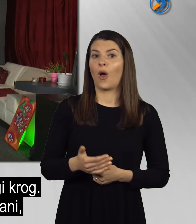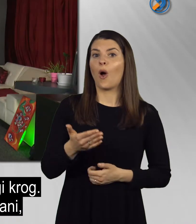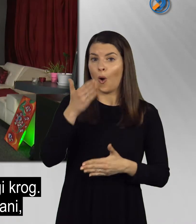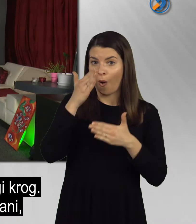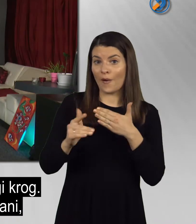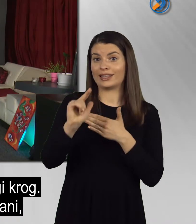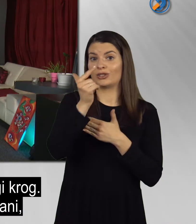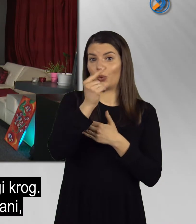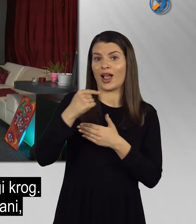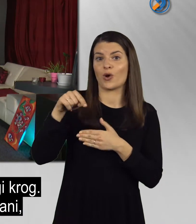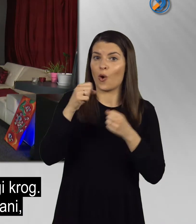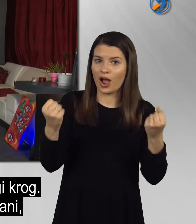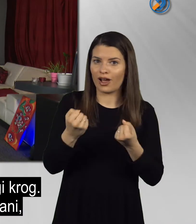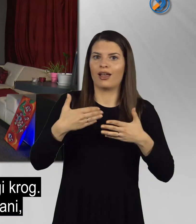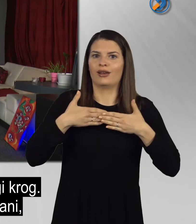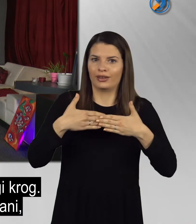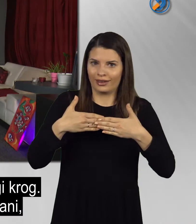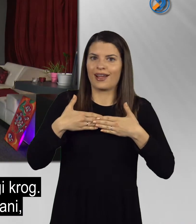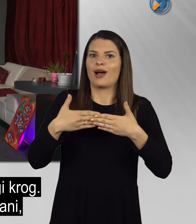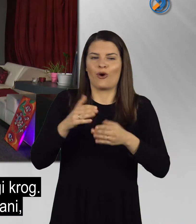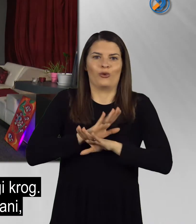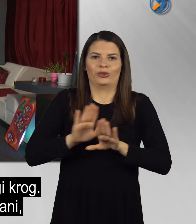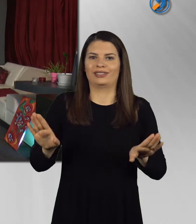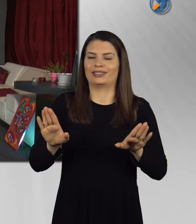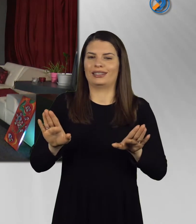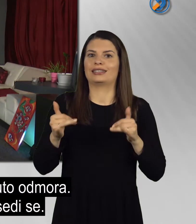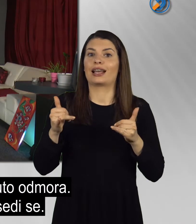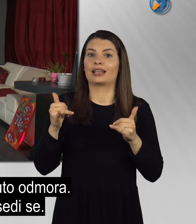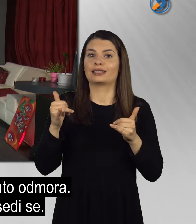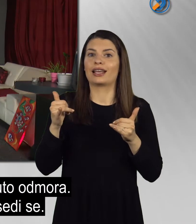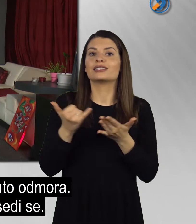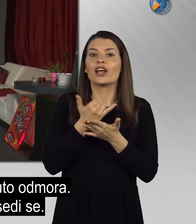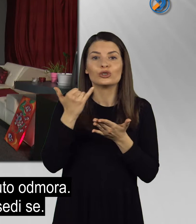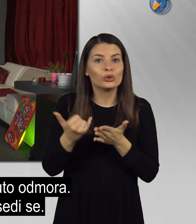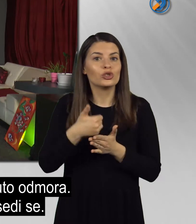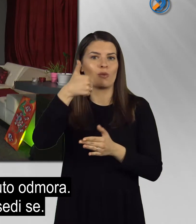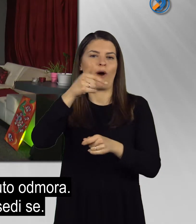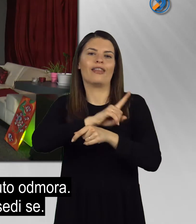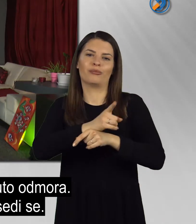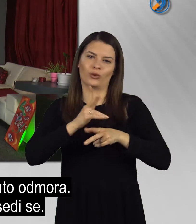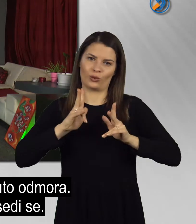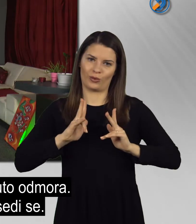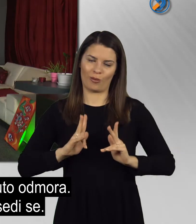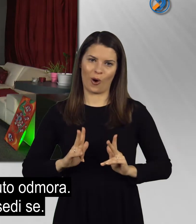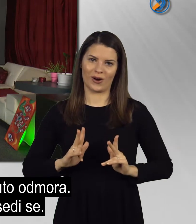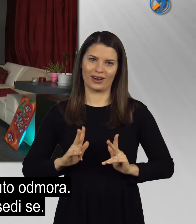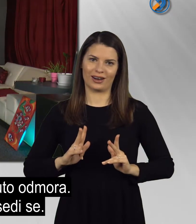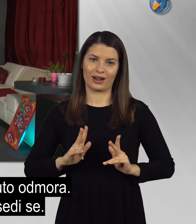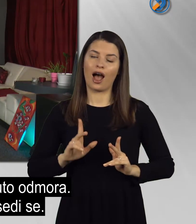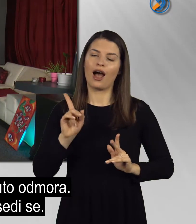To je bil naš drugi krog. Vsi smo zadihani. Zaslužimo si 1 minuto